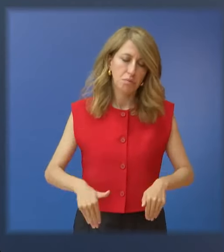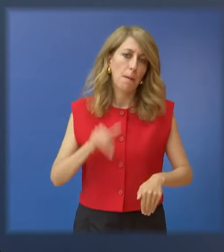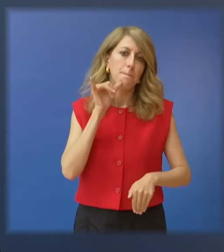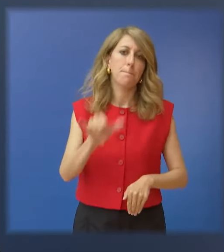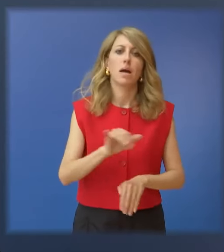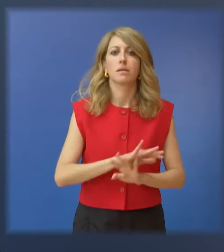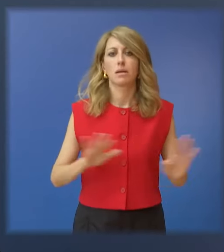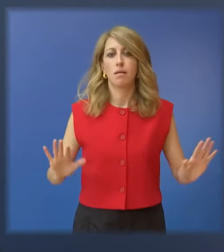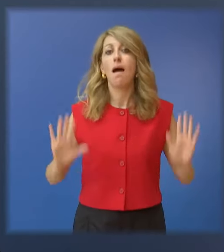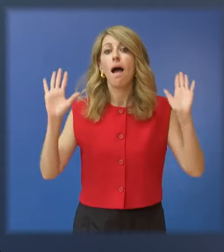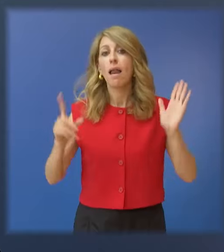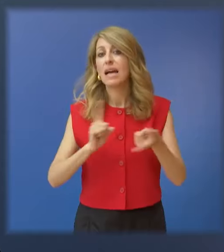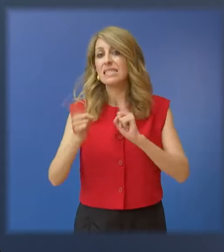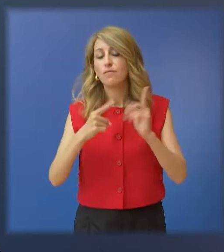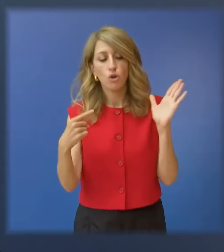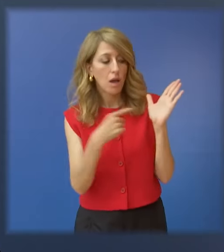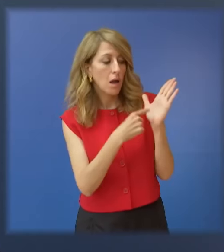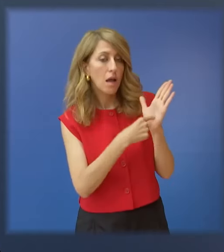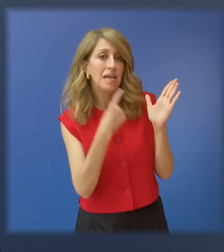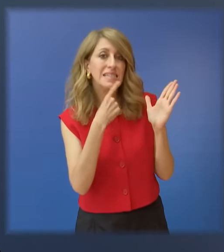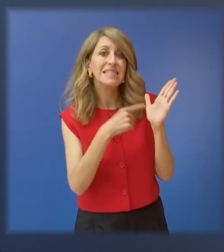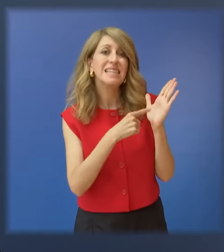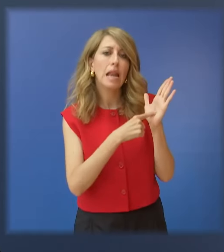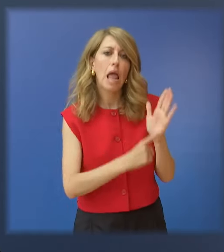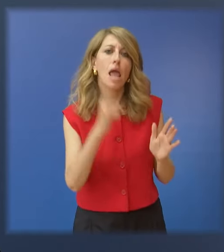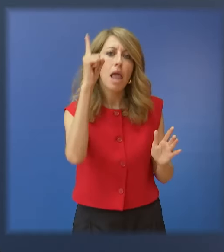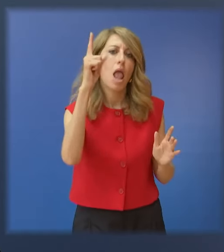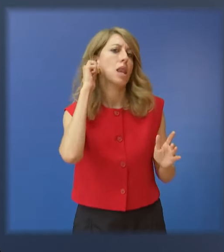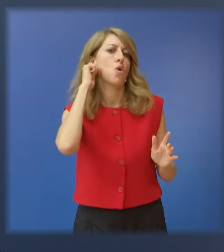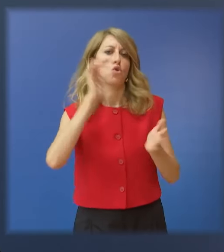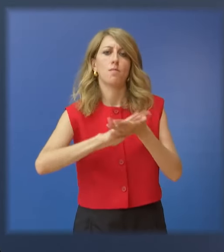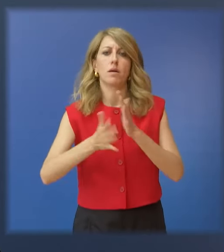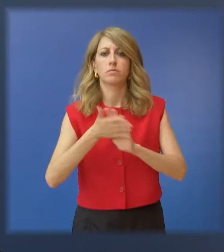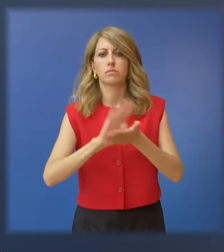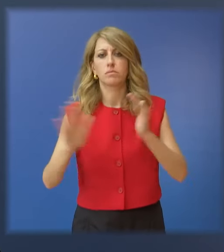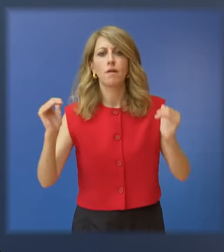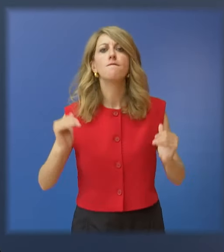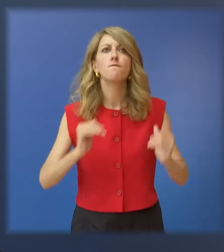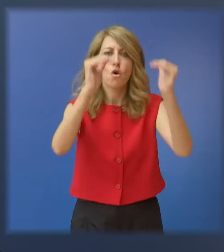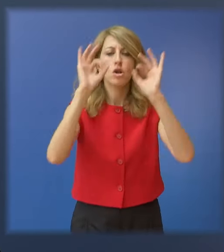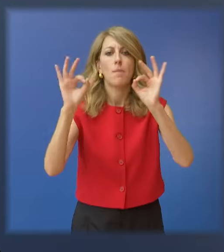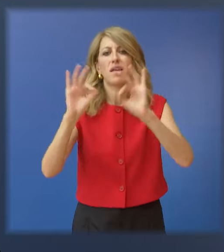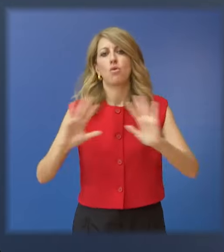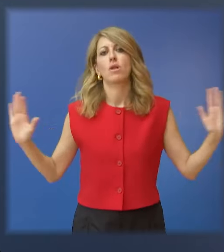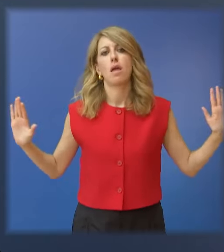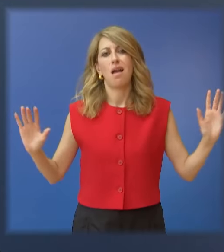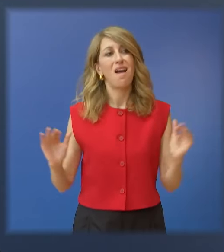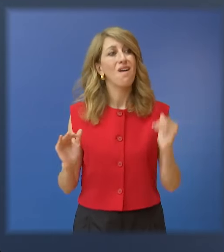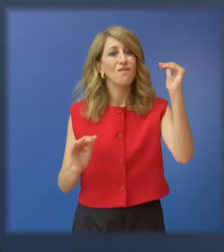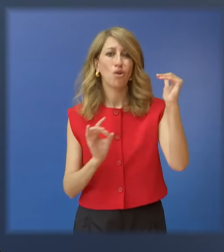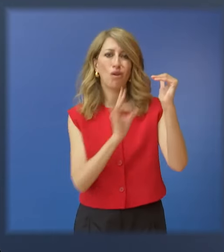ξεκάθαρο δεν έχει πολλές ερμηνίες έχει μία ερμηνεία κατά το διεθνές δίκαιο και αυτή τη στιγμή με μια σειρά από